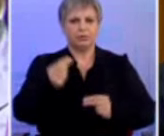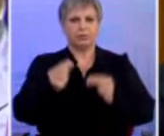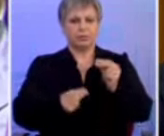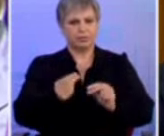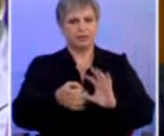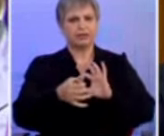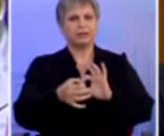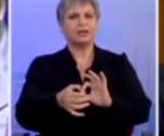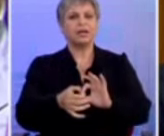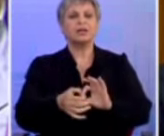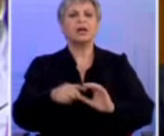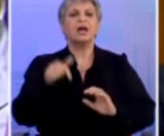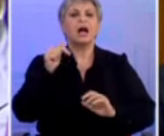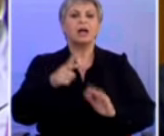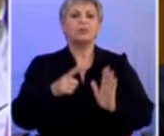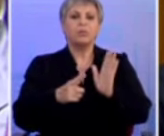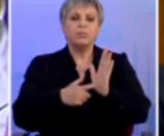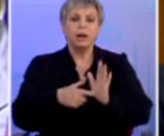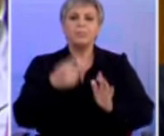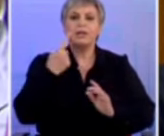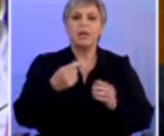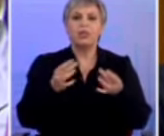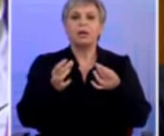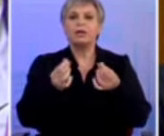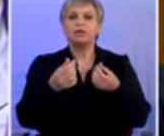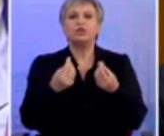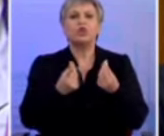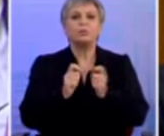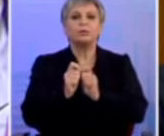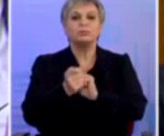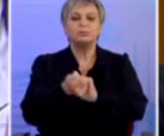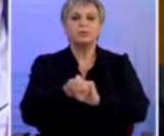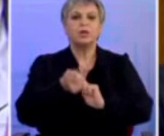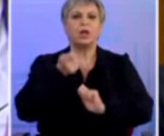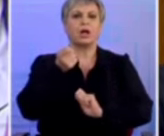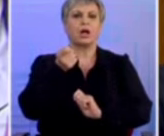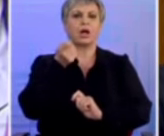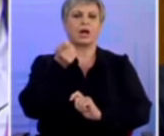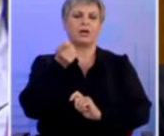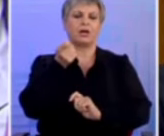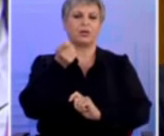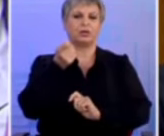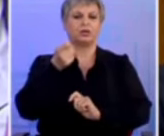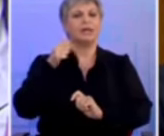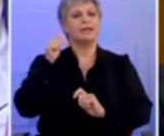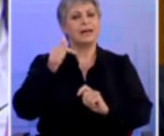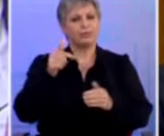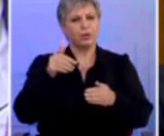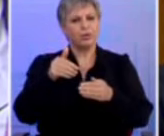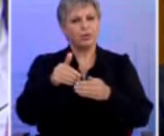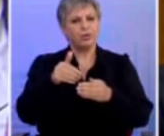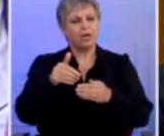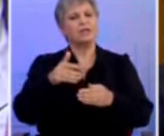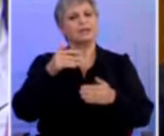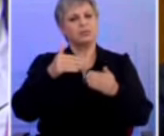δυνατότητα αναδιάρθρωσης του χρέους. Και αυτή η αναδιάρθρωση του χρέους εξασφαλίζεται τόσο στο μεσοπρόθεσμο όσο